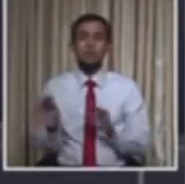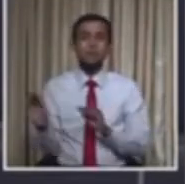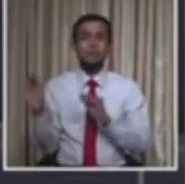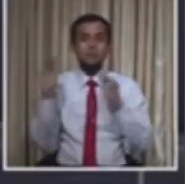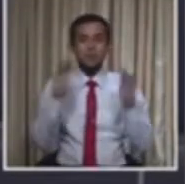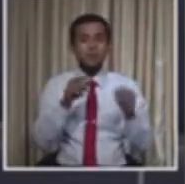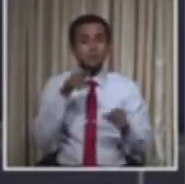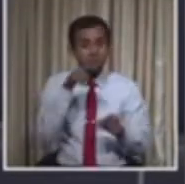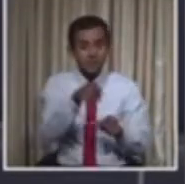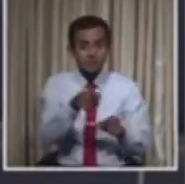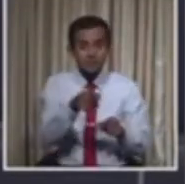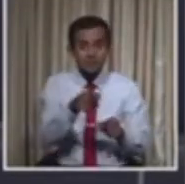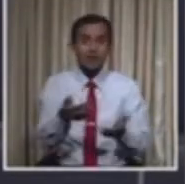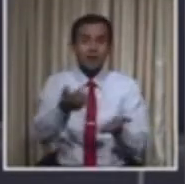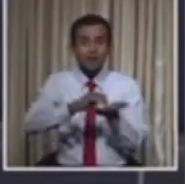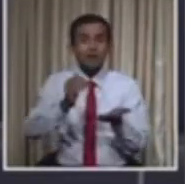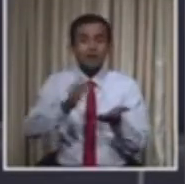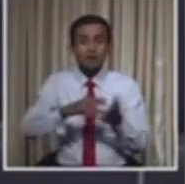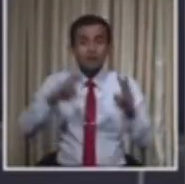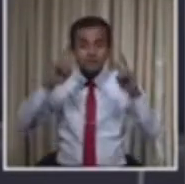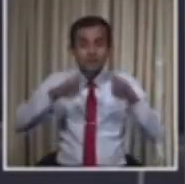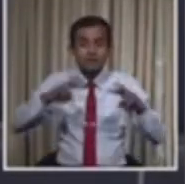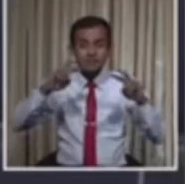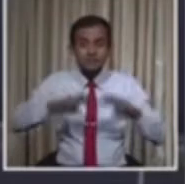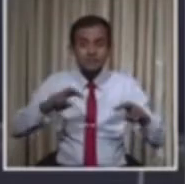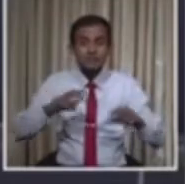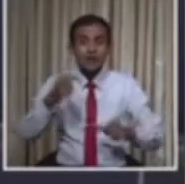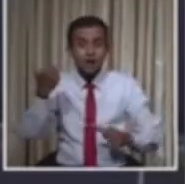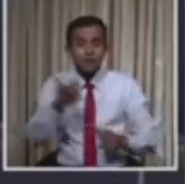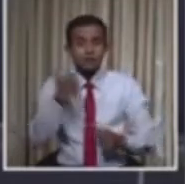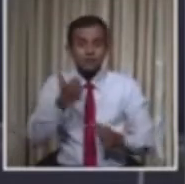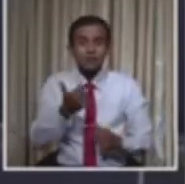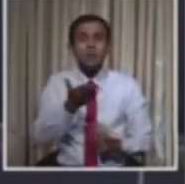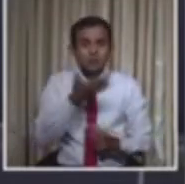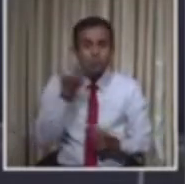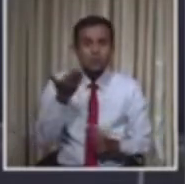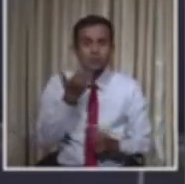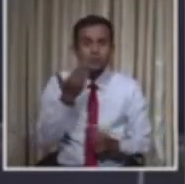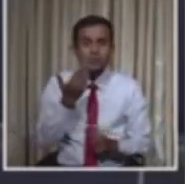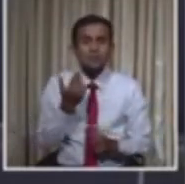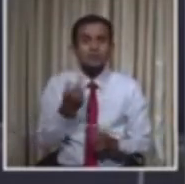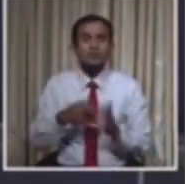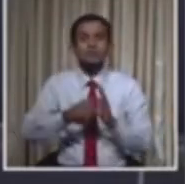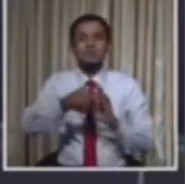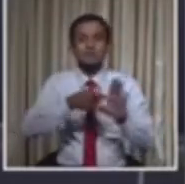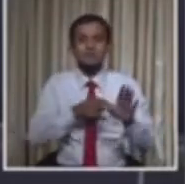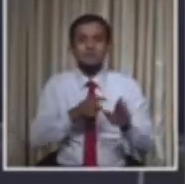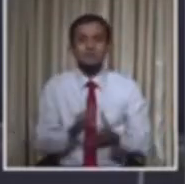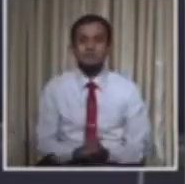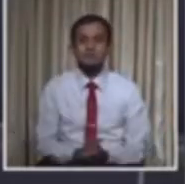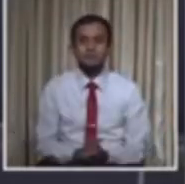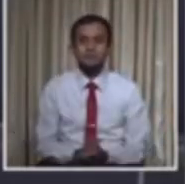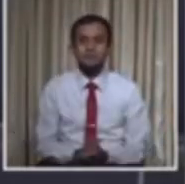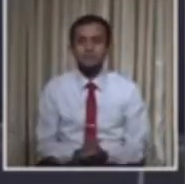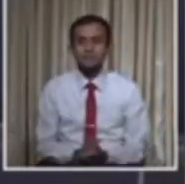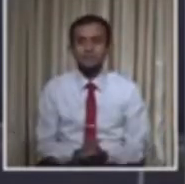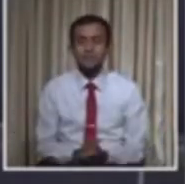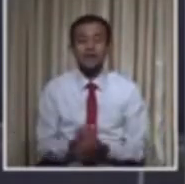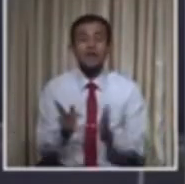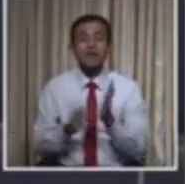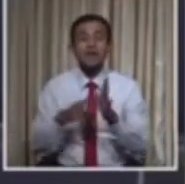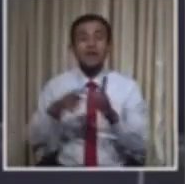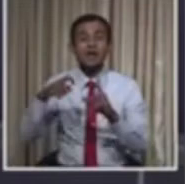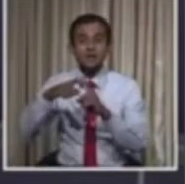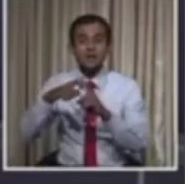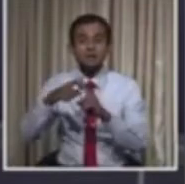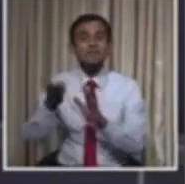මේවා ගැන යලි අධ්‍යයනය කරමින් අලුත් දෙයක් කරන්න පුළුවන්ද කියලා දරන උත්සාහයට මේ ලක්ෂ්මන් ගිරියාල